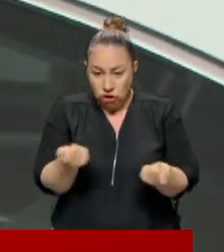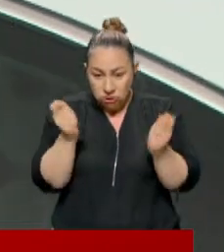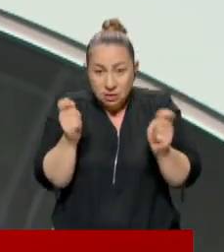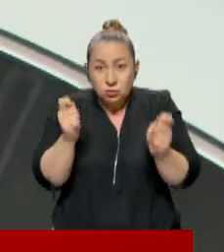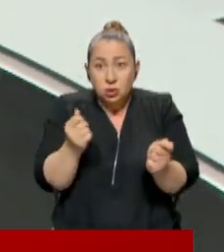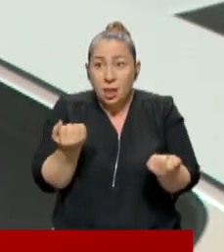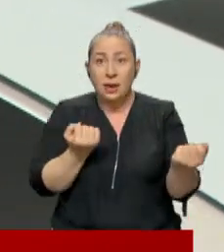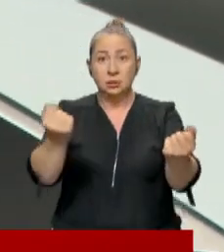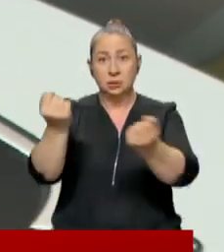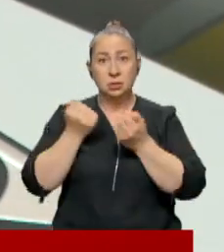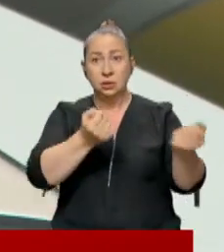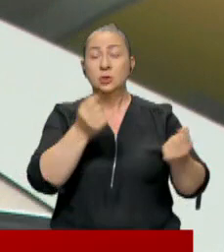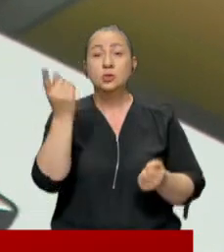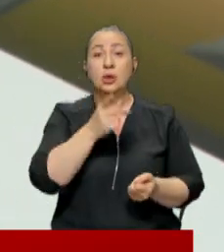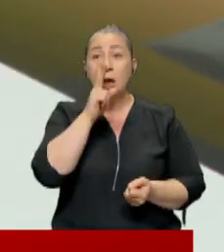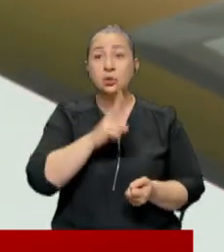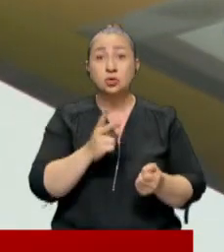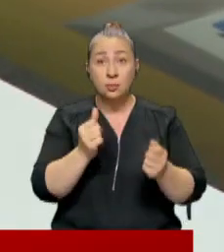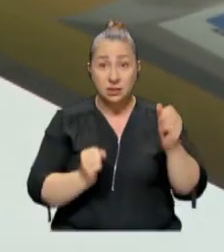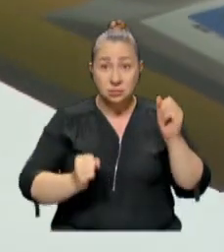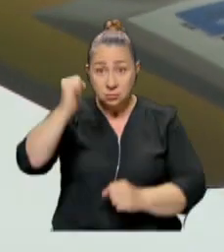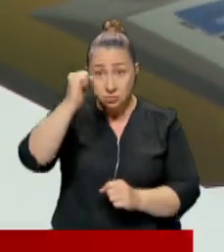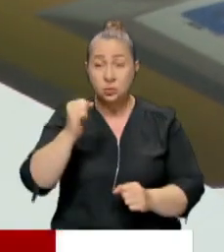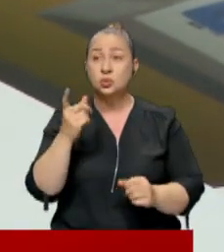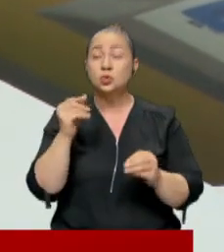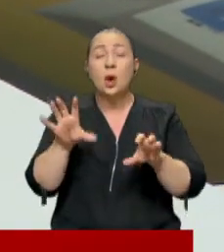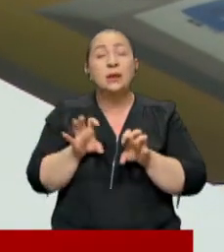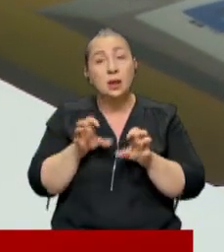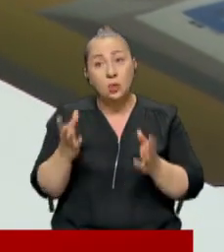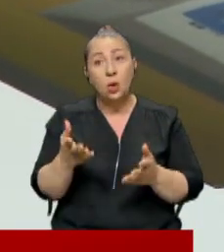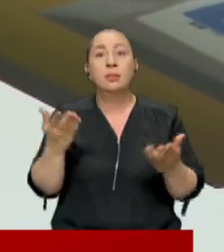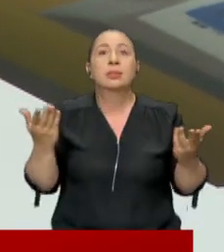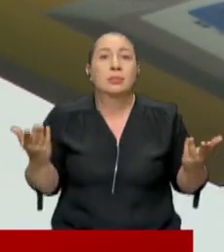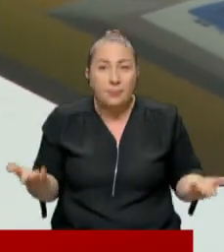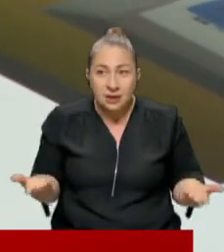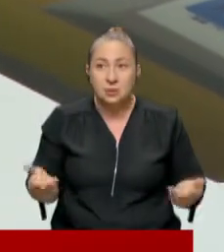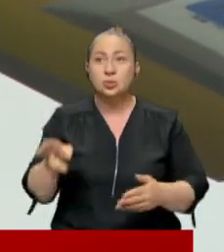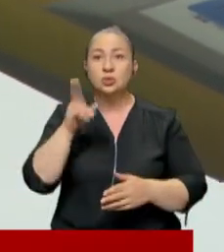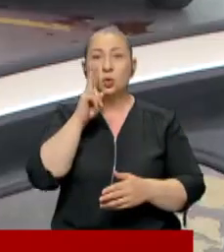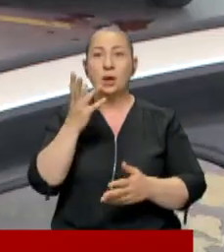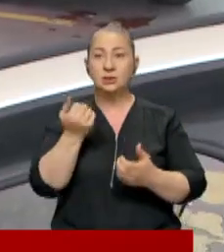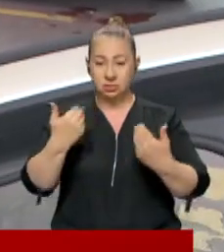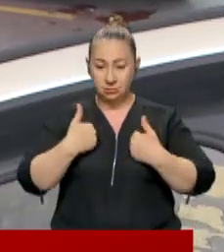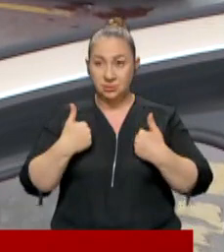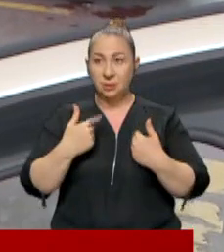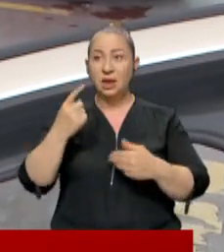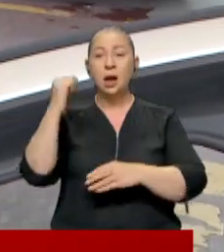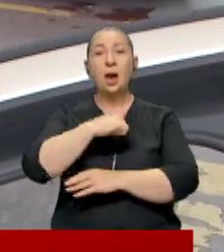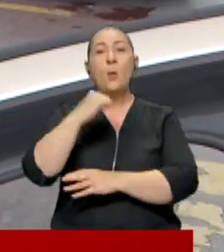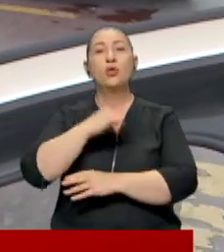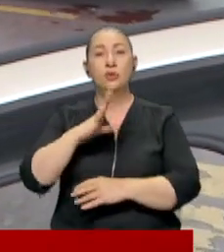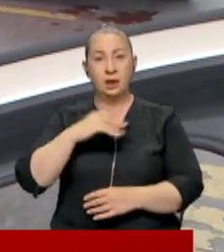yapmak zorunda olanlar yüzde 200'ün üzerindeki artıştan Çok etkileniyor Ve tabii ki son tüketici